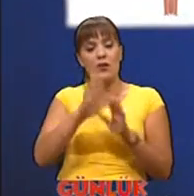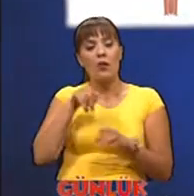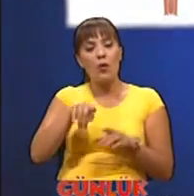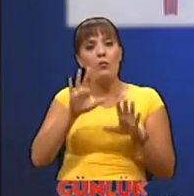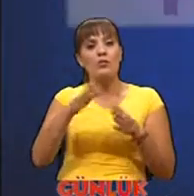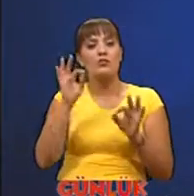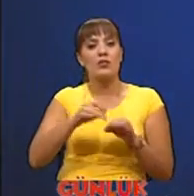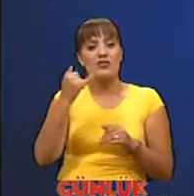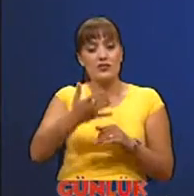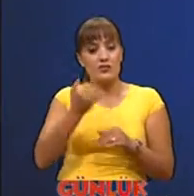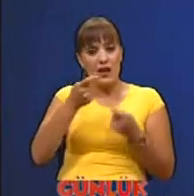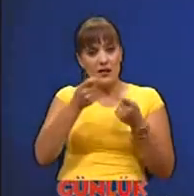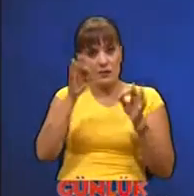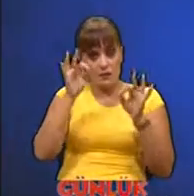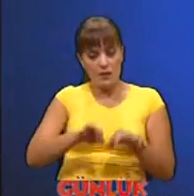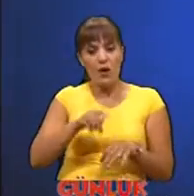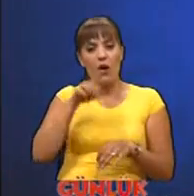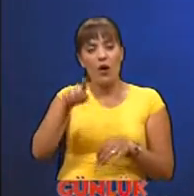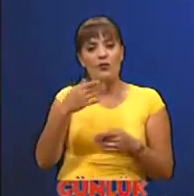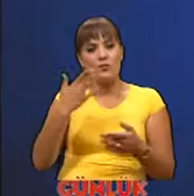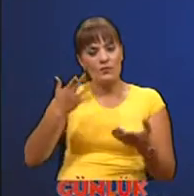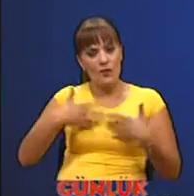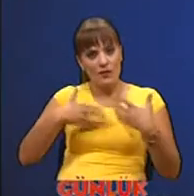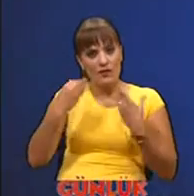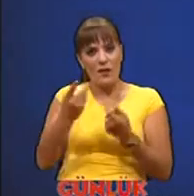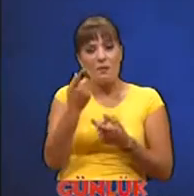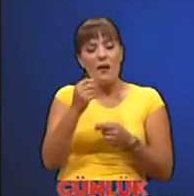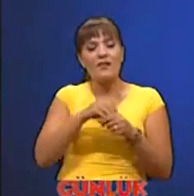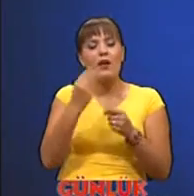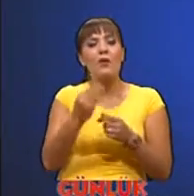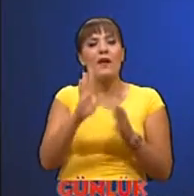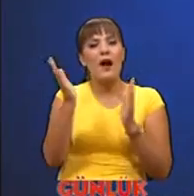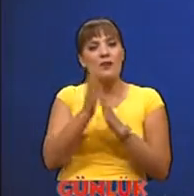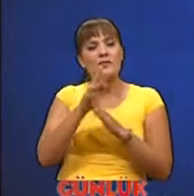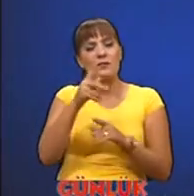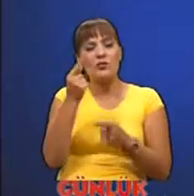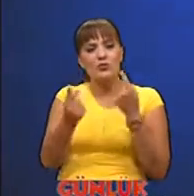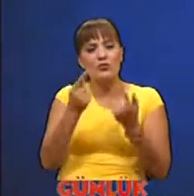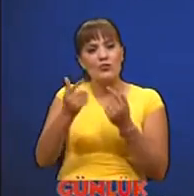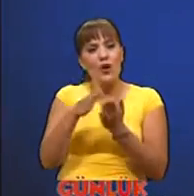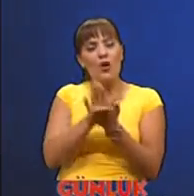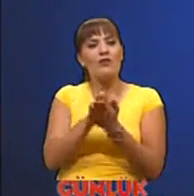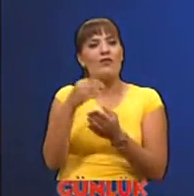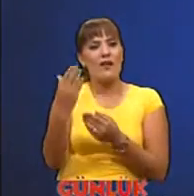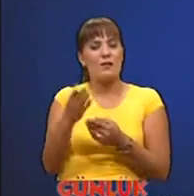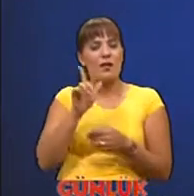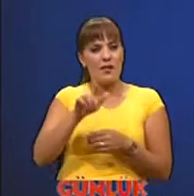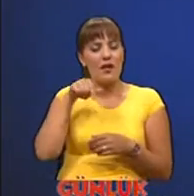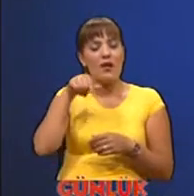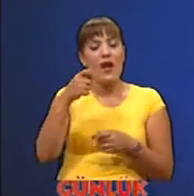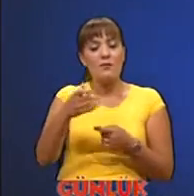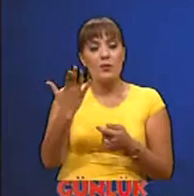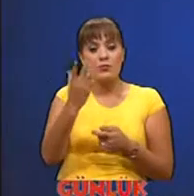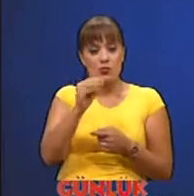bozukluk oluşuyor. Çiş tutma eğitimine başlarken onu motive edecek maddi boyutu olmayan alkışlamak gibi küçük ödüller verilmeli. Eğitime rağmen çocuk